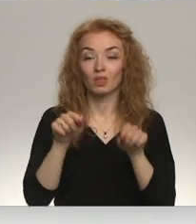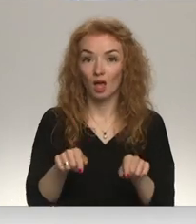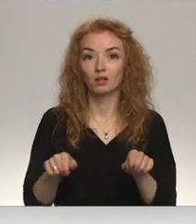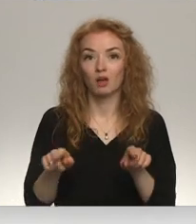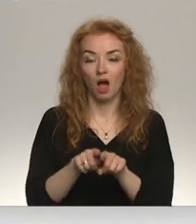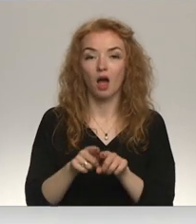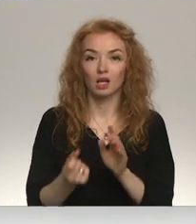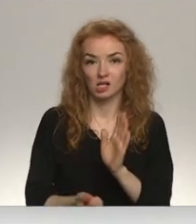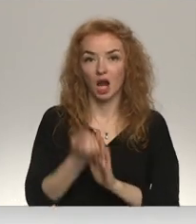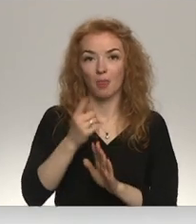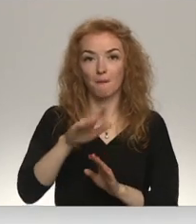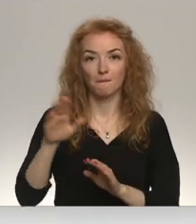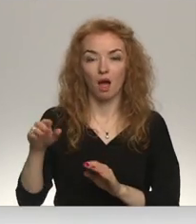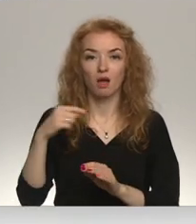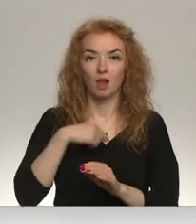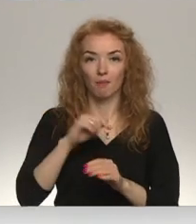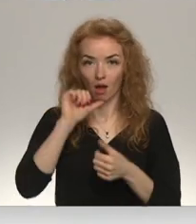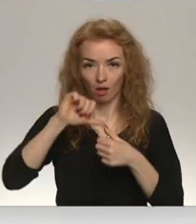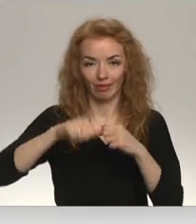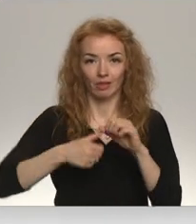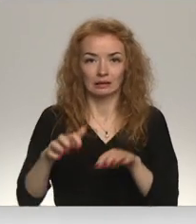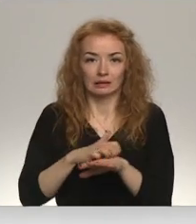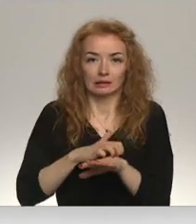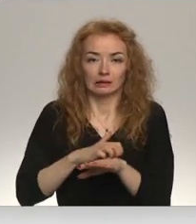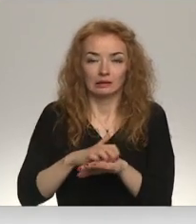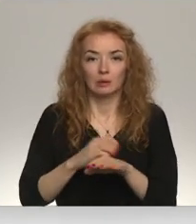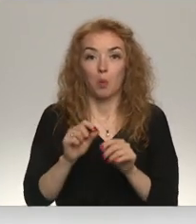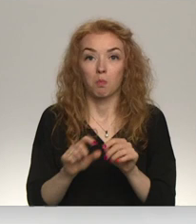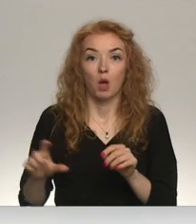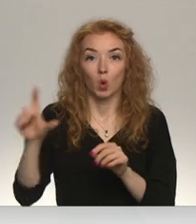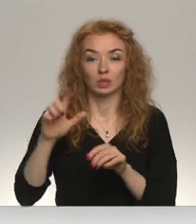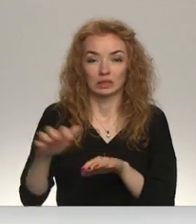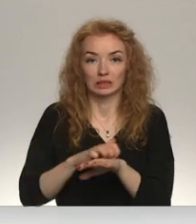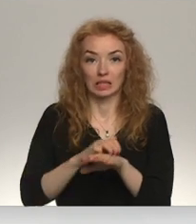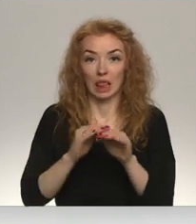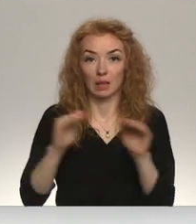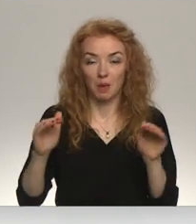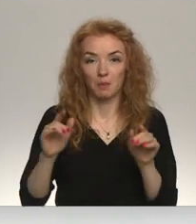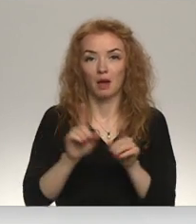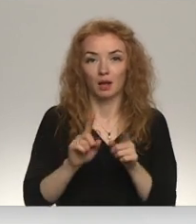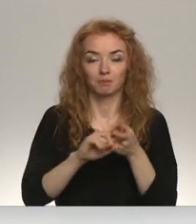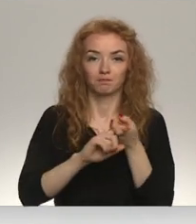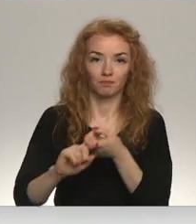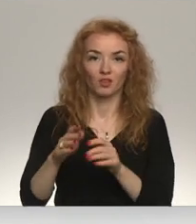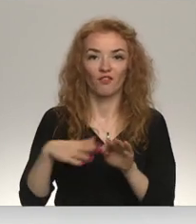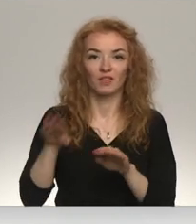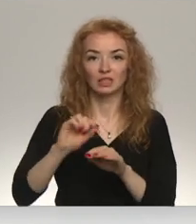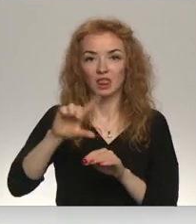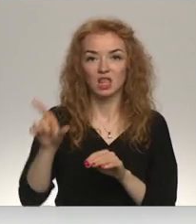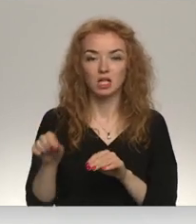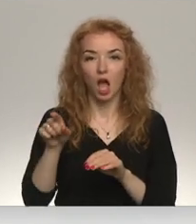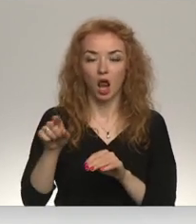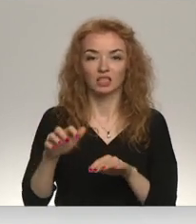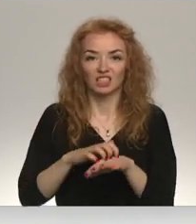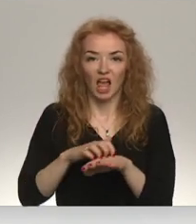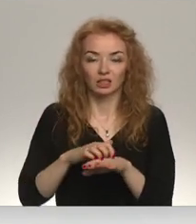arī uztur bērnā šo hronisko stresu un paaugstinoties stresa līmenim, paaugstinās arī virsnieri šī stresa hormona,